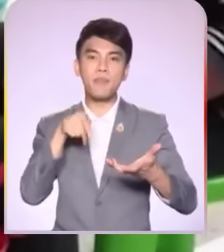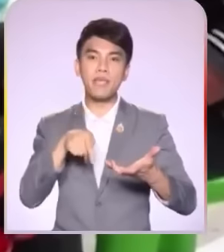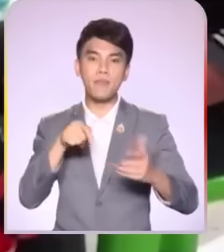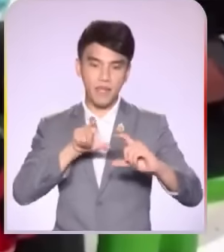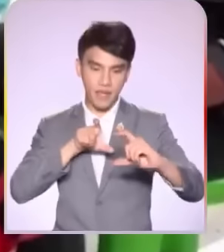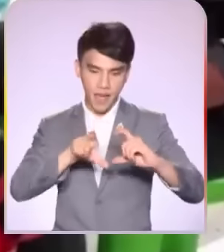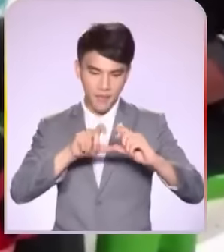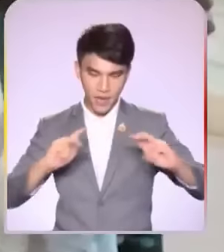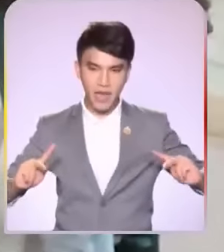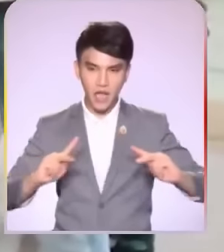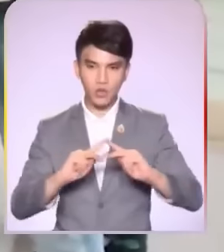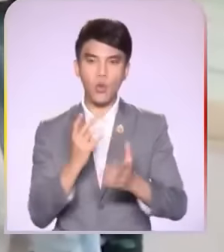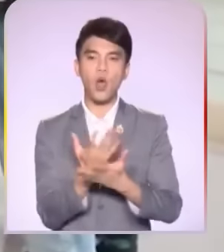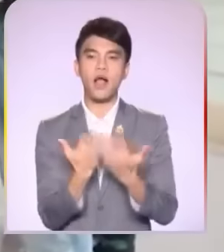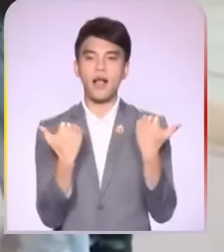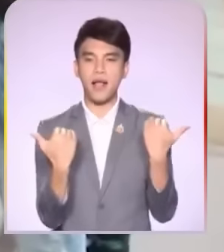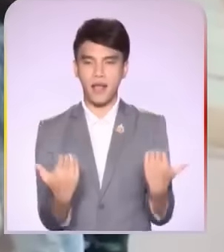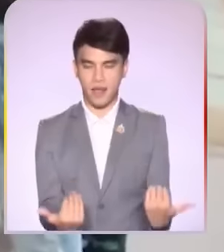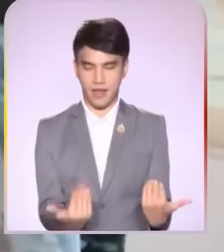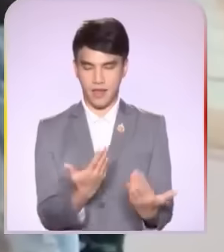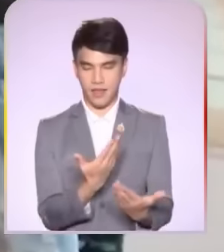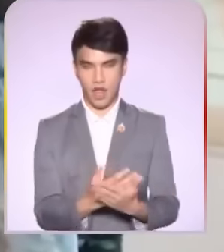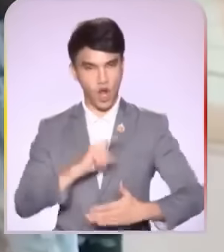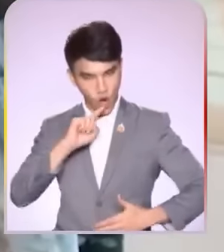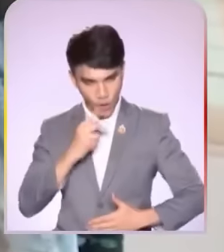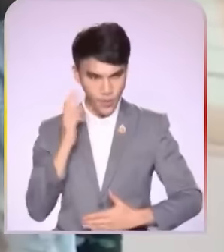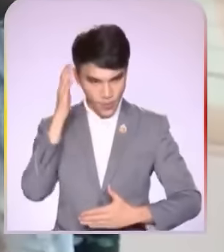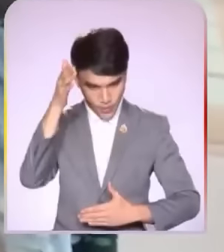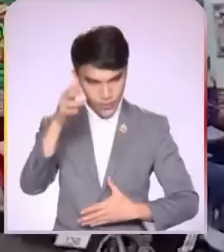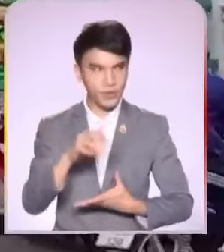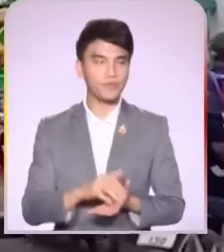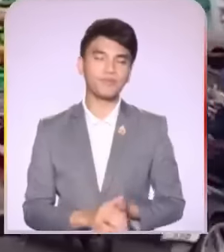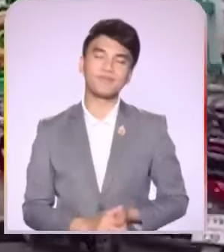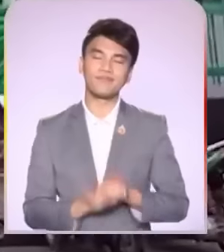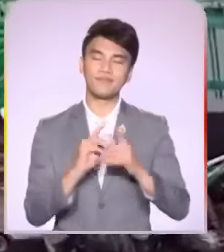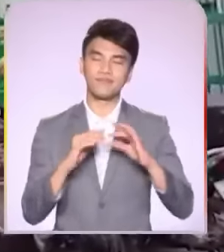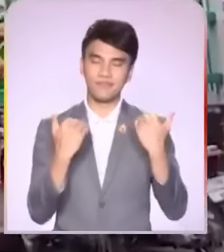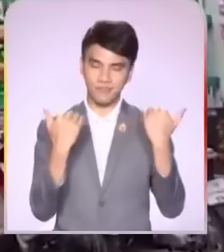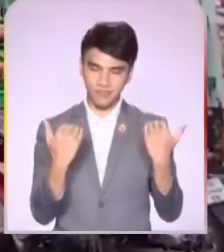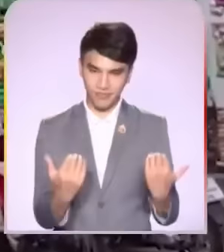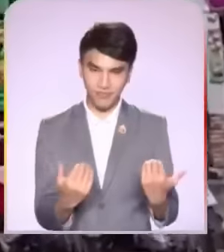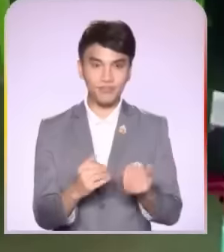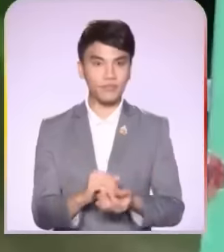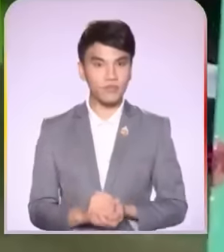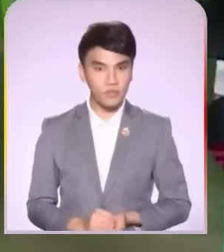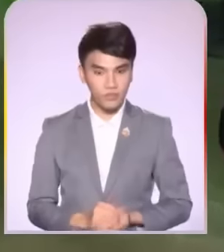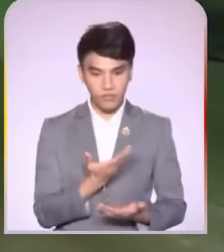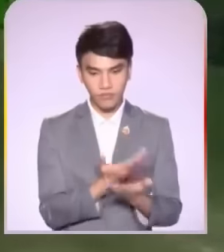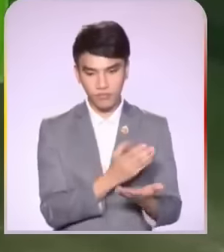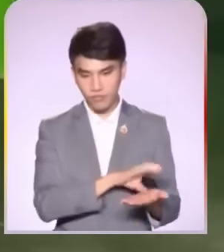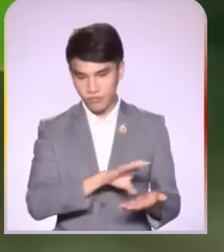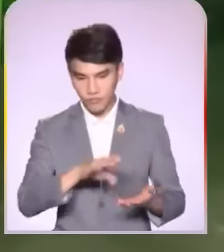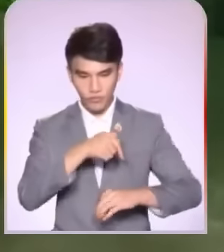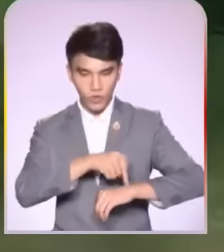นี้ทางกระทรวงการคลังก็ยืนยันว่าจะแจกเงินให้กับประชาชนในเฟส2ต่อไปอย่างแน่นอนแต่ยังไม่ได้ระบุชัดเจนว่าจะโอนเงิน